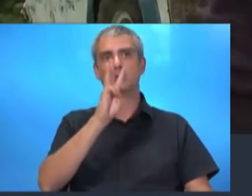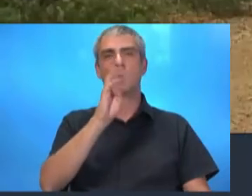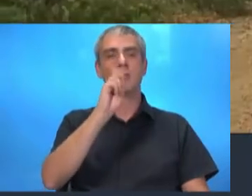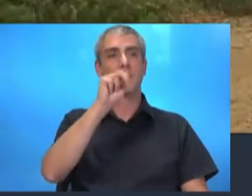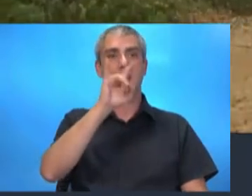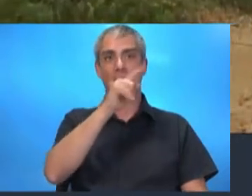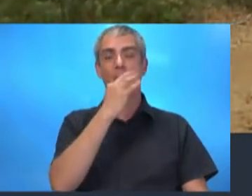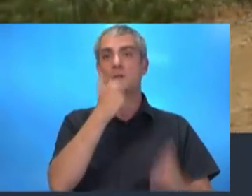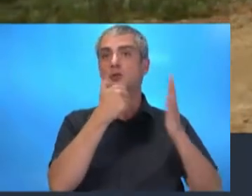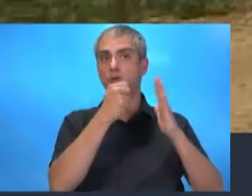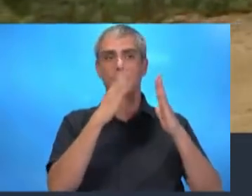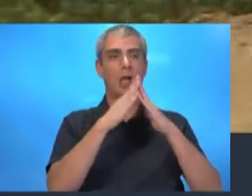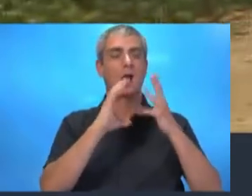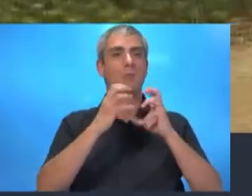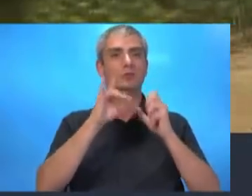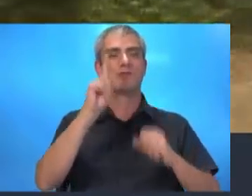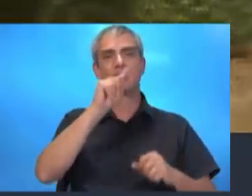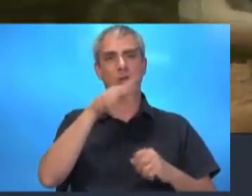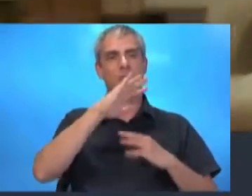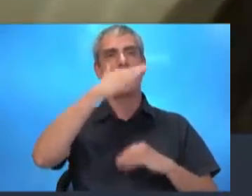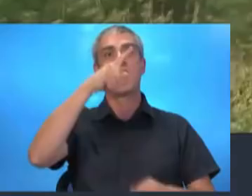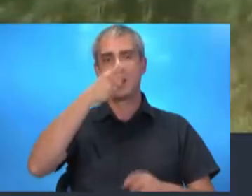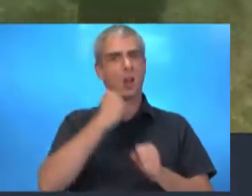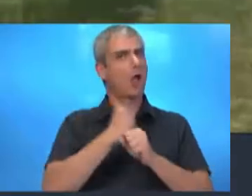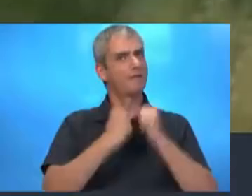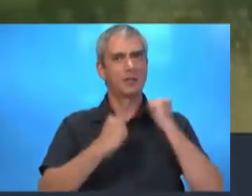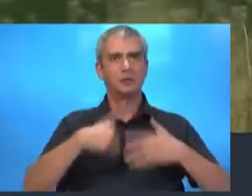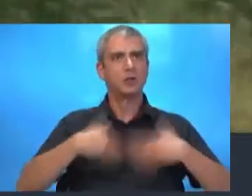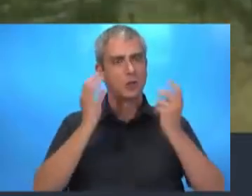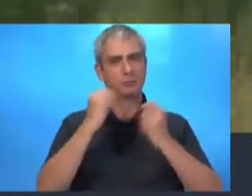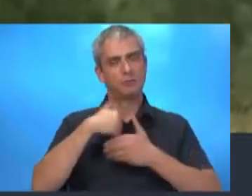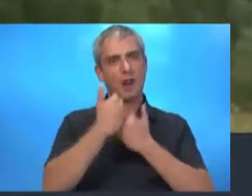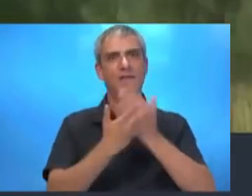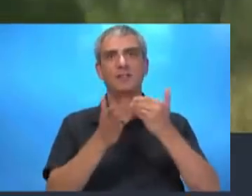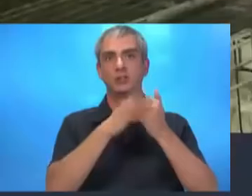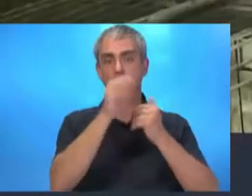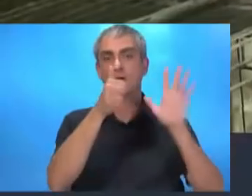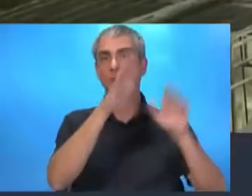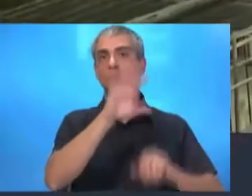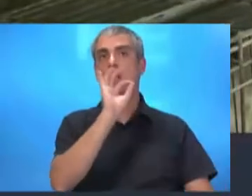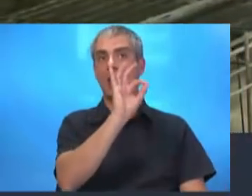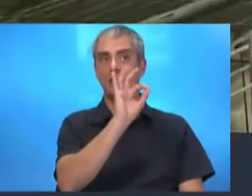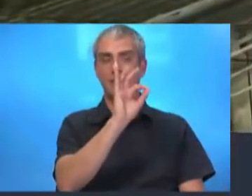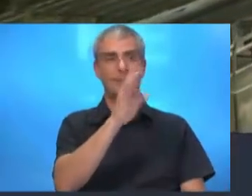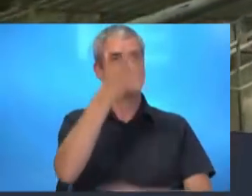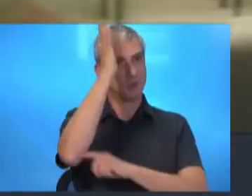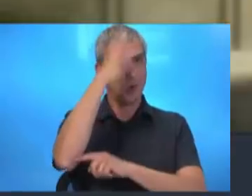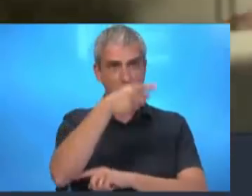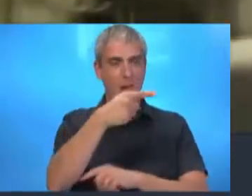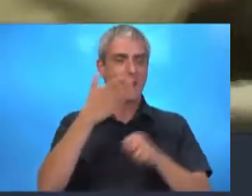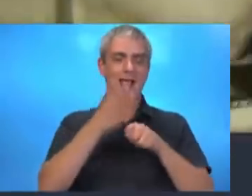הוא בן 60, גר במושב חזון שבגליל, עובד קשה בימים כדי לפרנס את אשתו וששת ילדיו, לול מטילות, איטליז